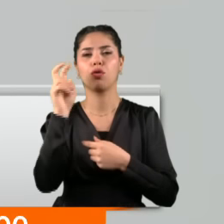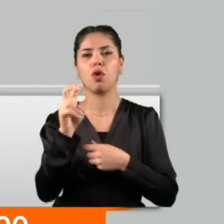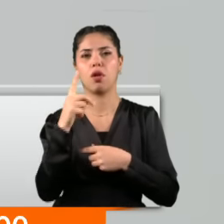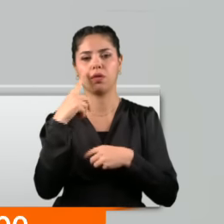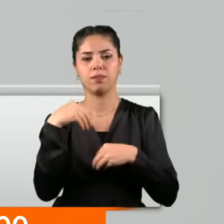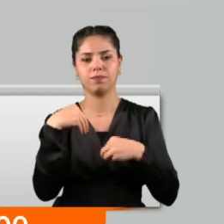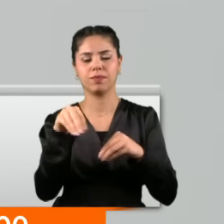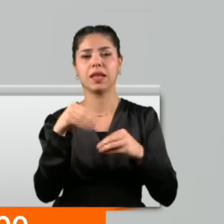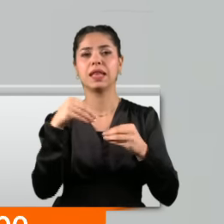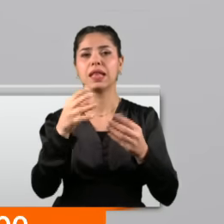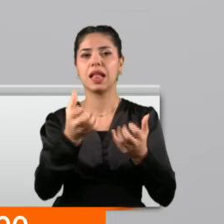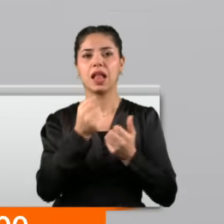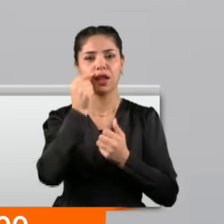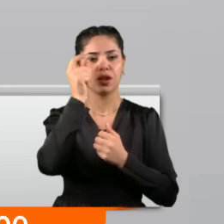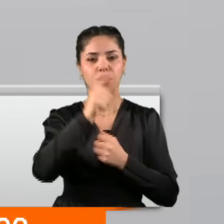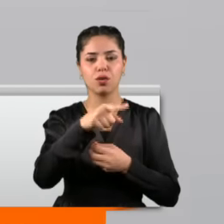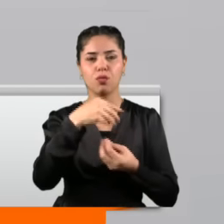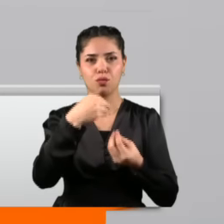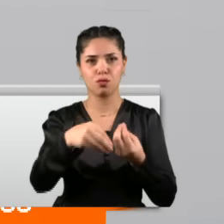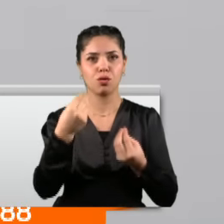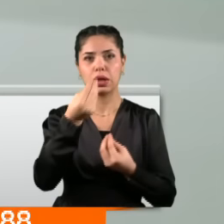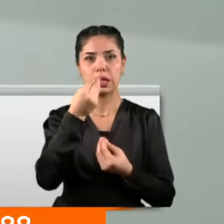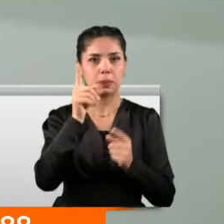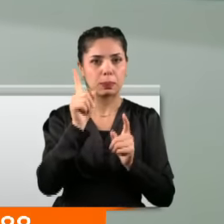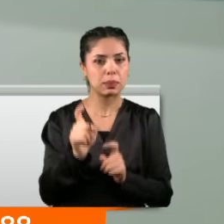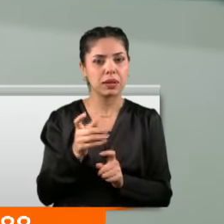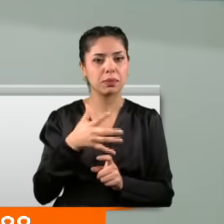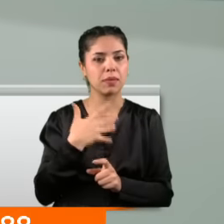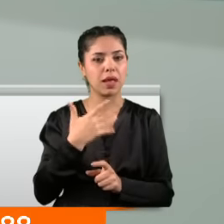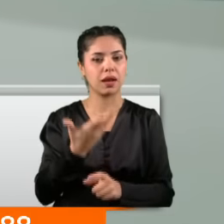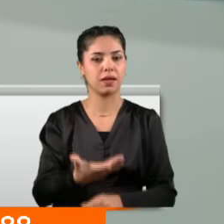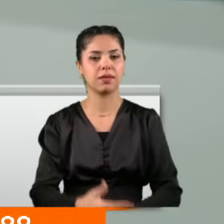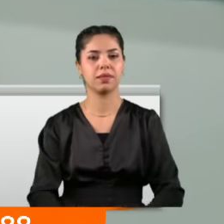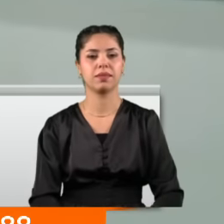şu, satın alan kişi o muzu yiyecek mi?